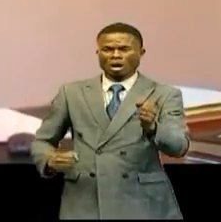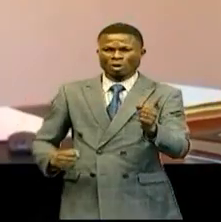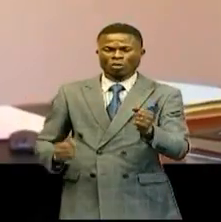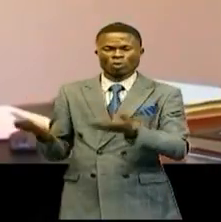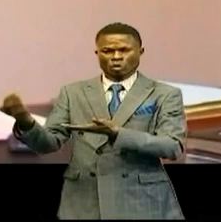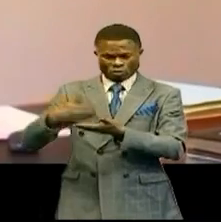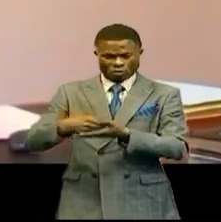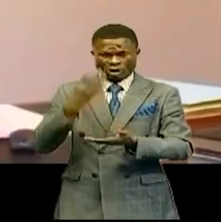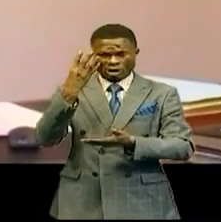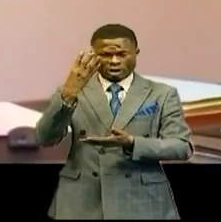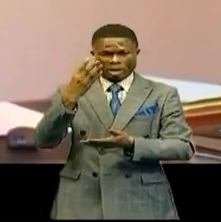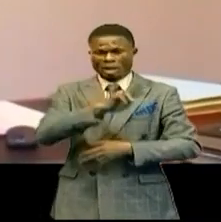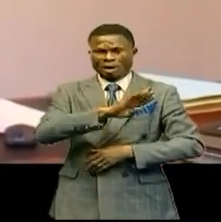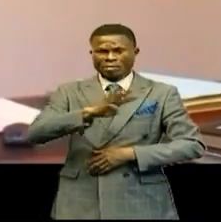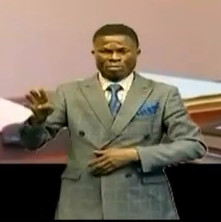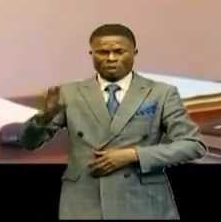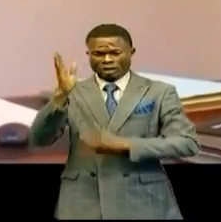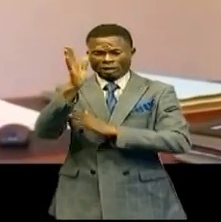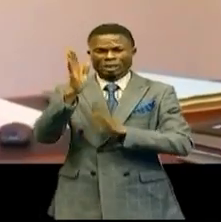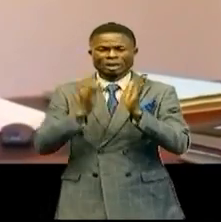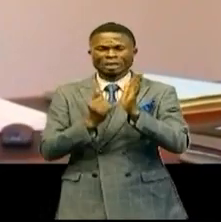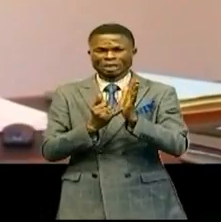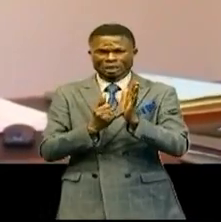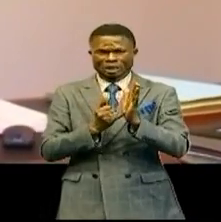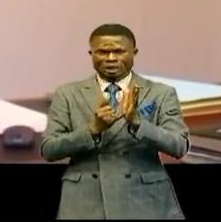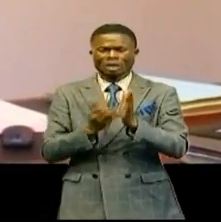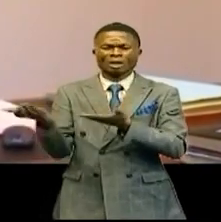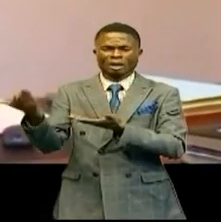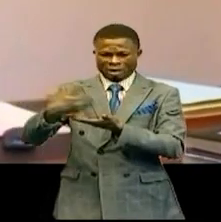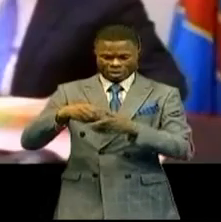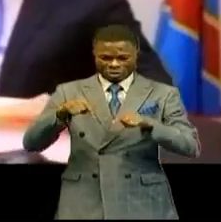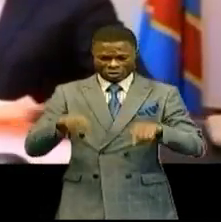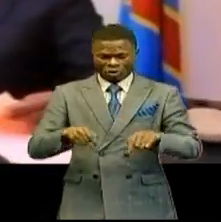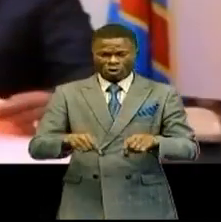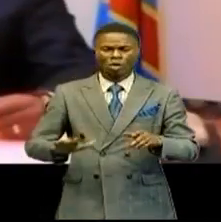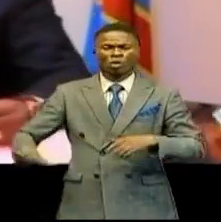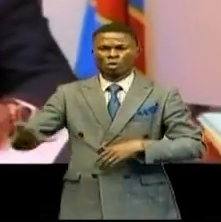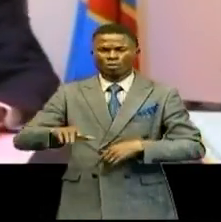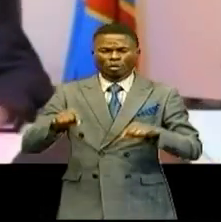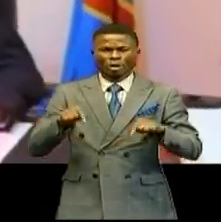jour, 4119 compatriotes sont déjà retournés au pays.